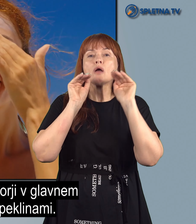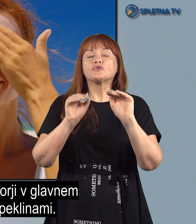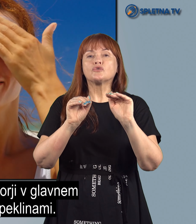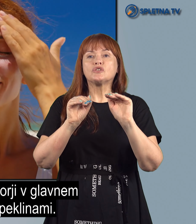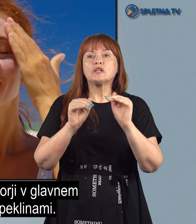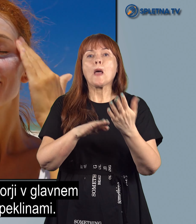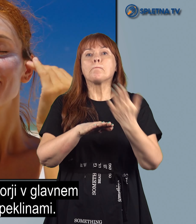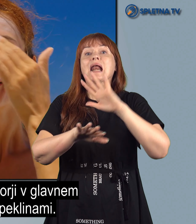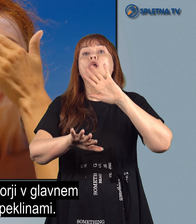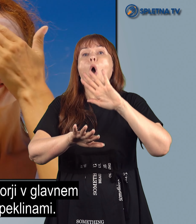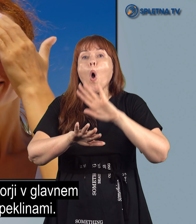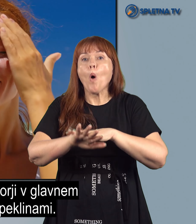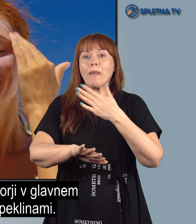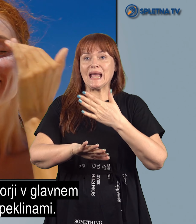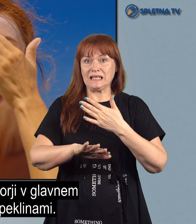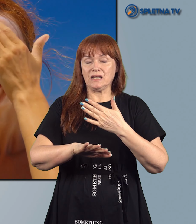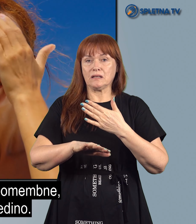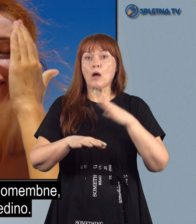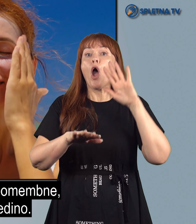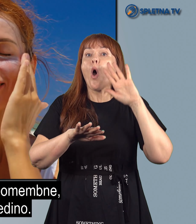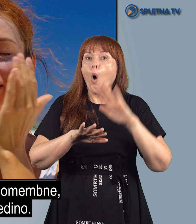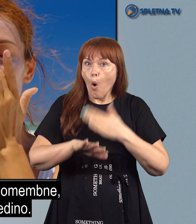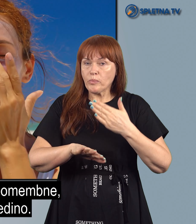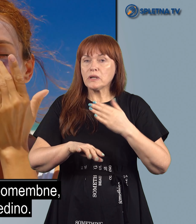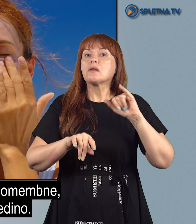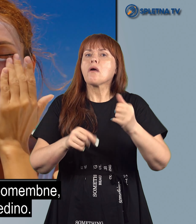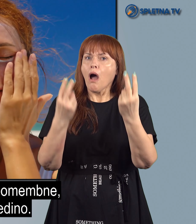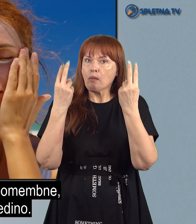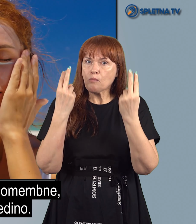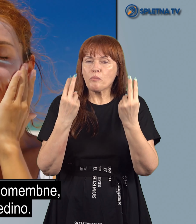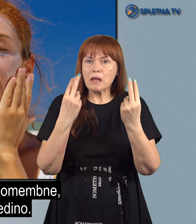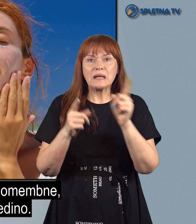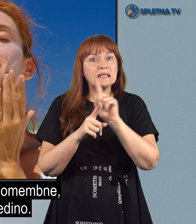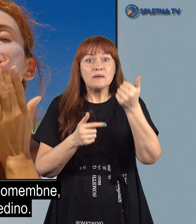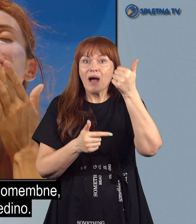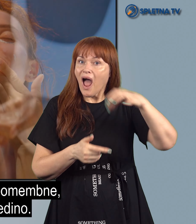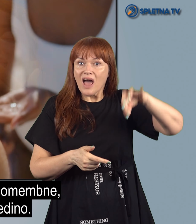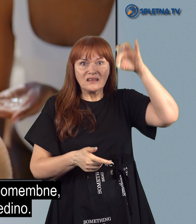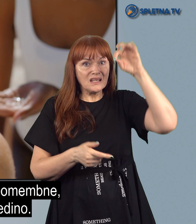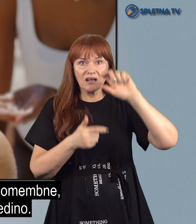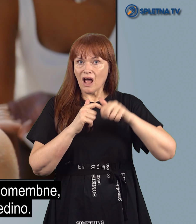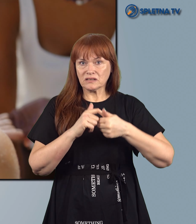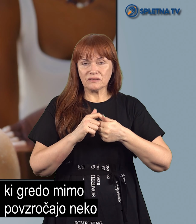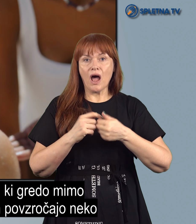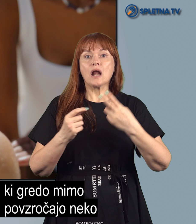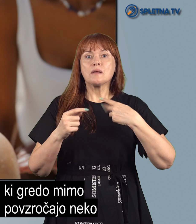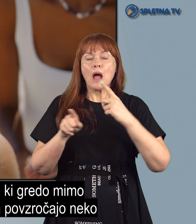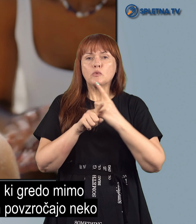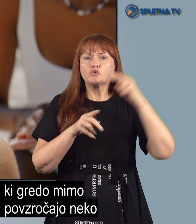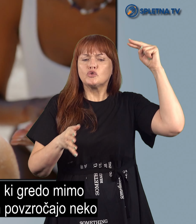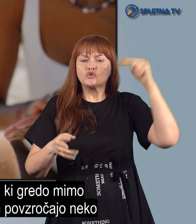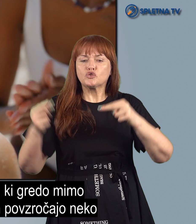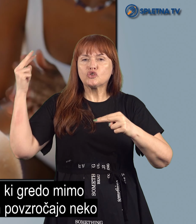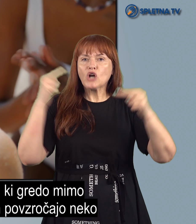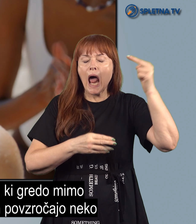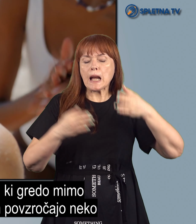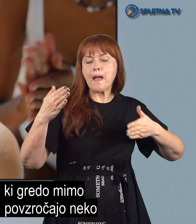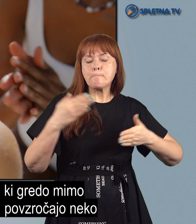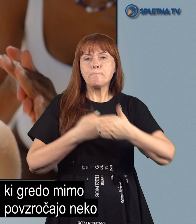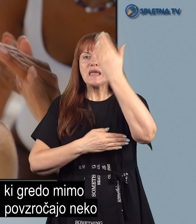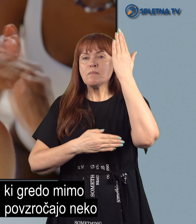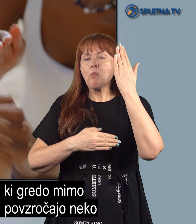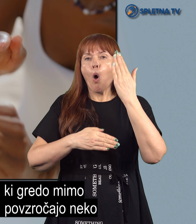ščitijo pred opeklinami. Opekline, sem rekel, so pomembne, niso pa edino, Mi imamo tudi žarke, ki grejo